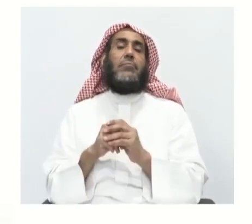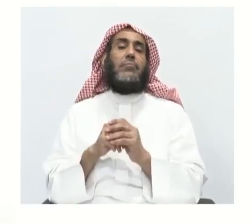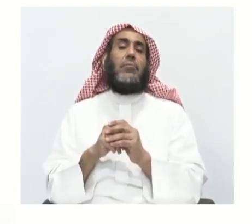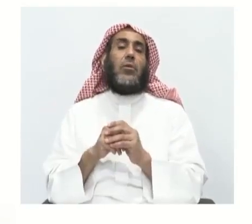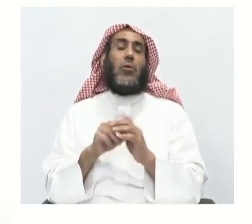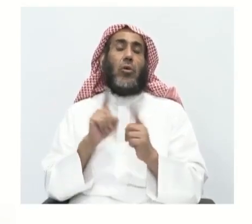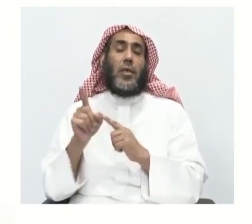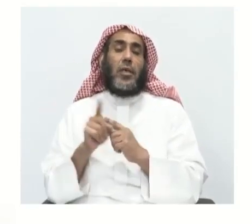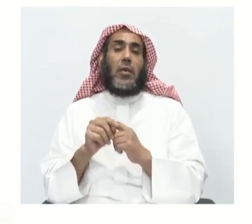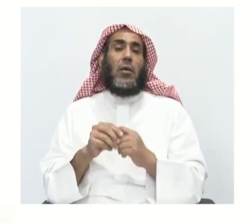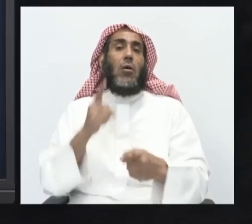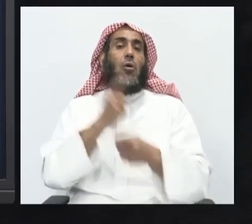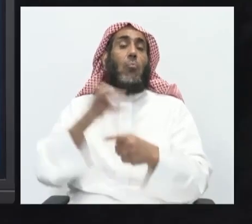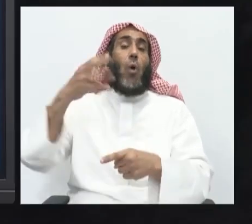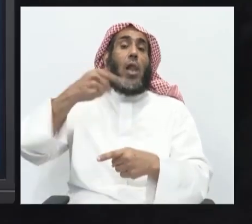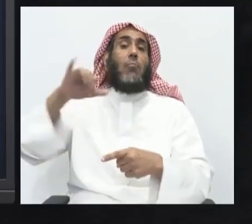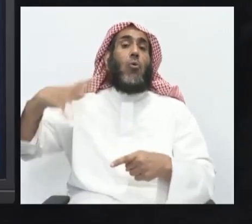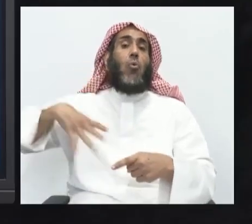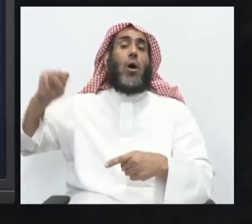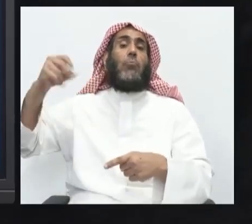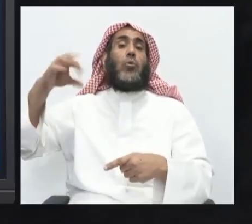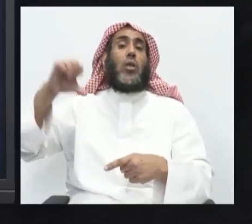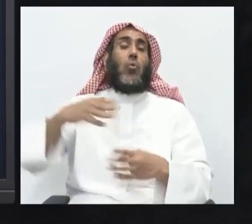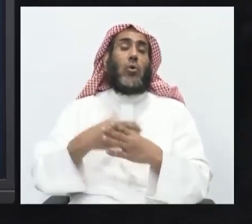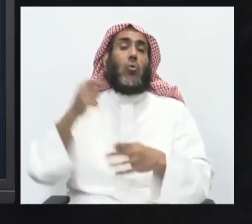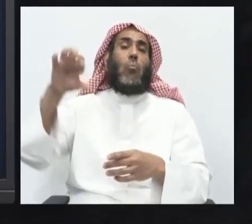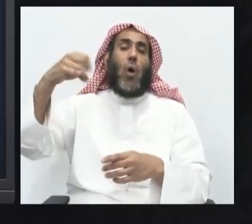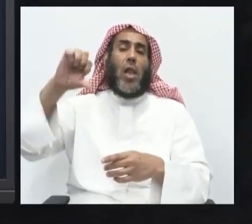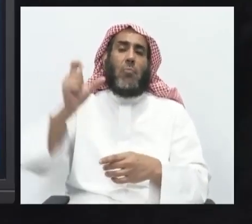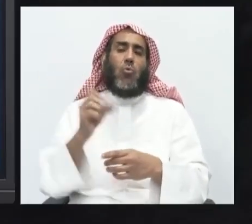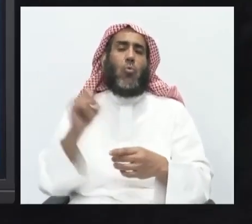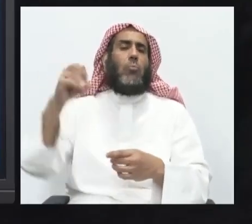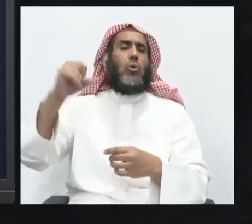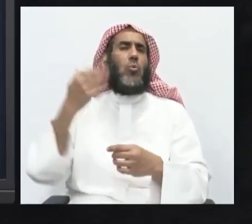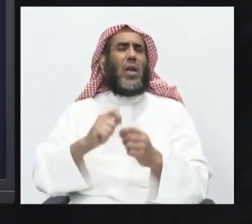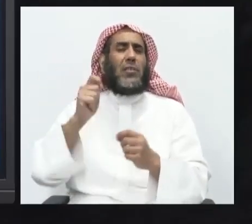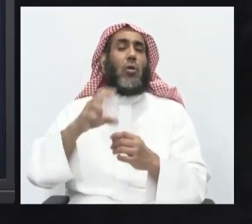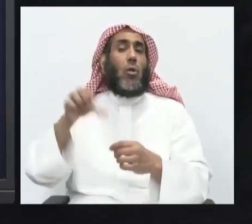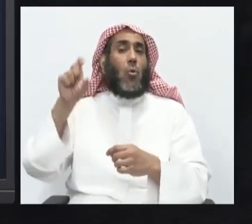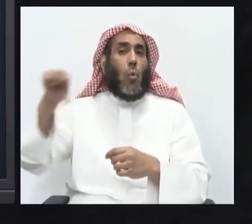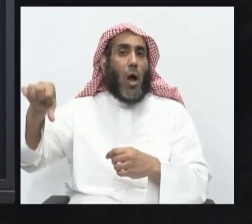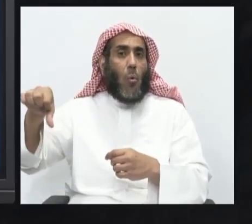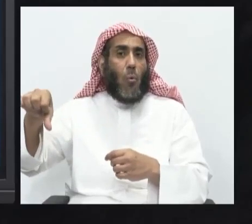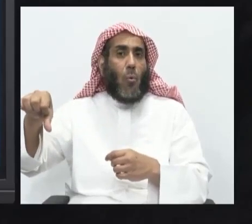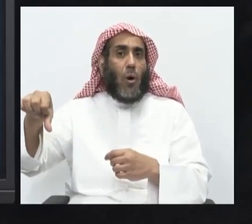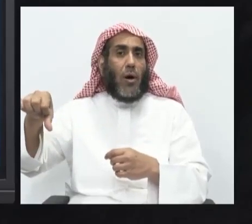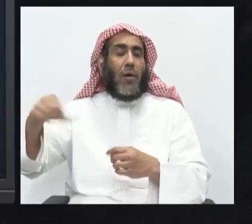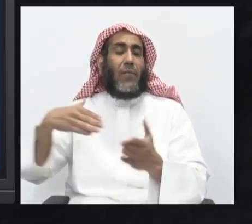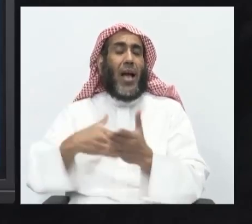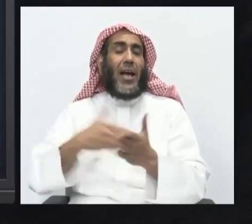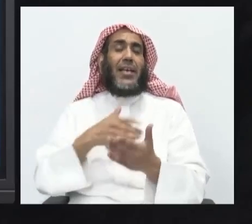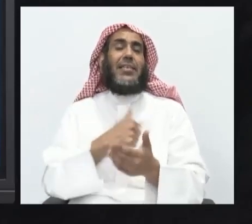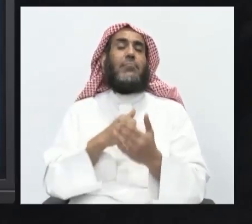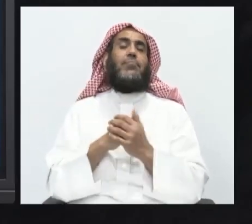الجماعه وهنا معلموا ومدير اصلها مديرون ومعلمون وهنا الواو هنا في اخر